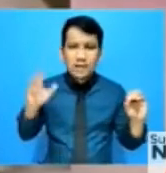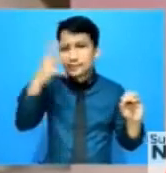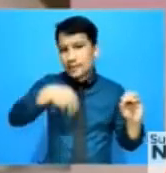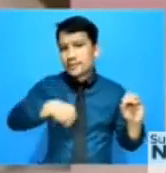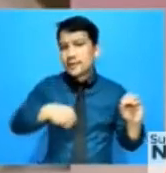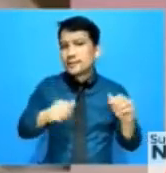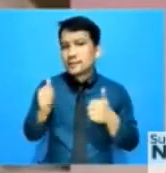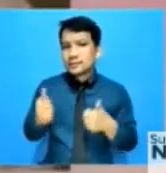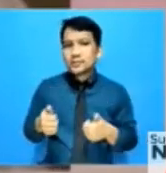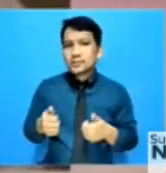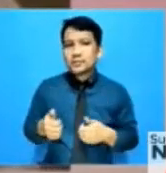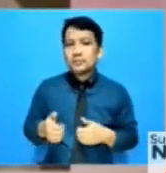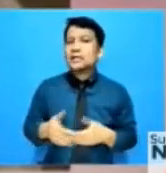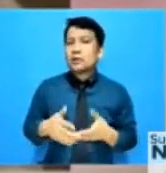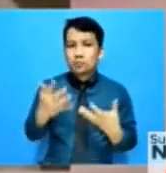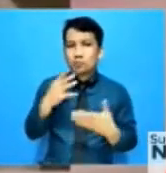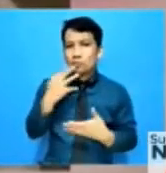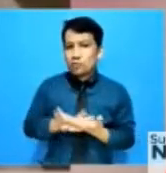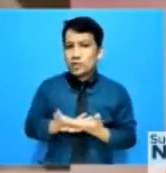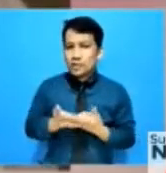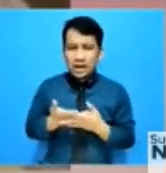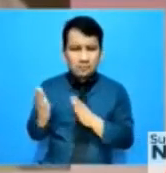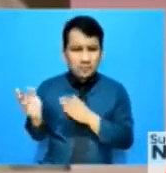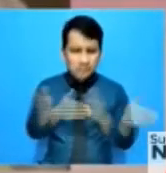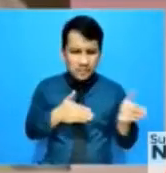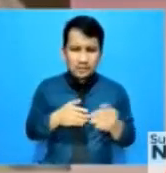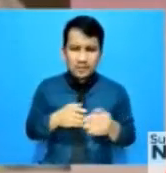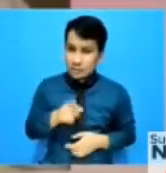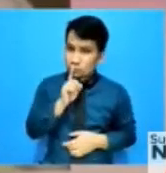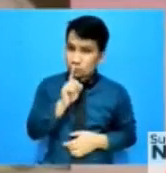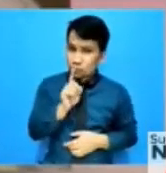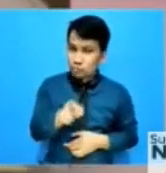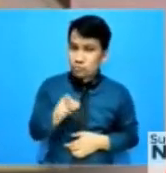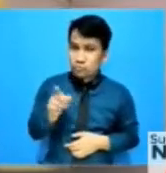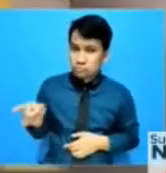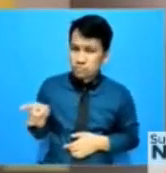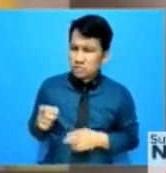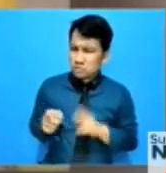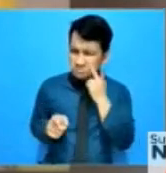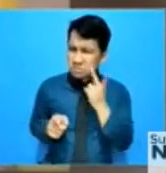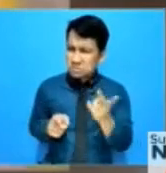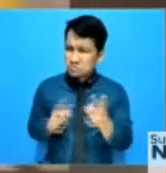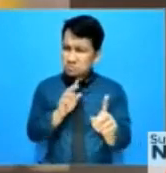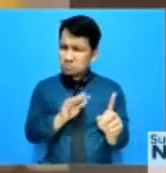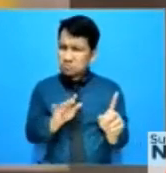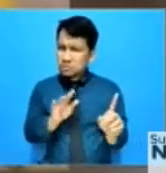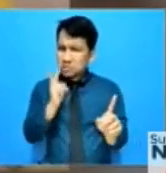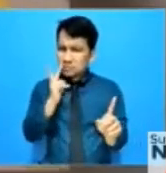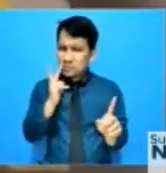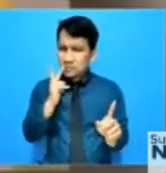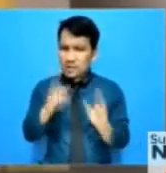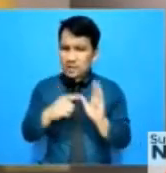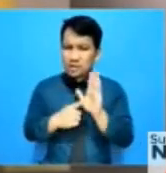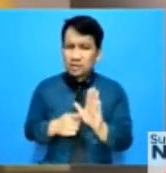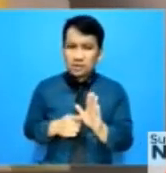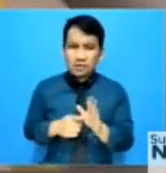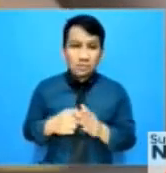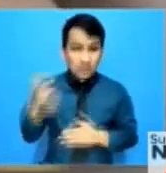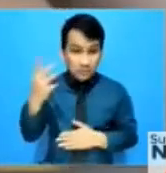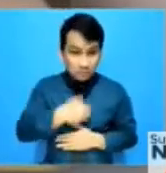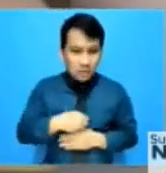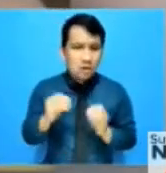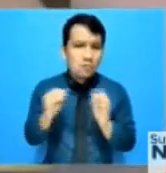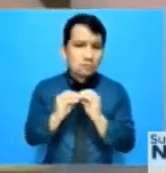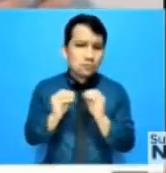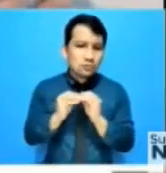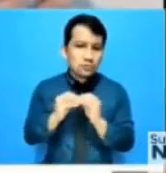she's well prepared for the event. And also, ang napansin ko is, nag-glow na siya pero gagawin ko pa siyang more